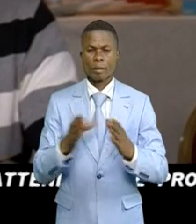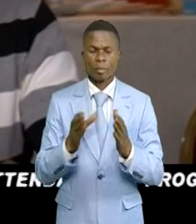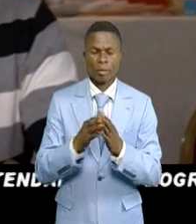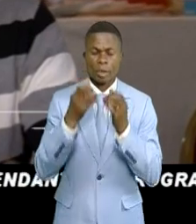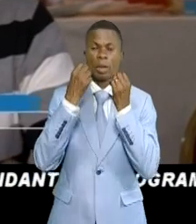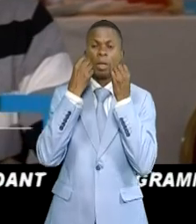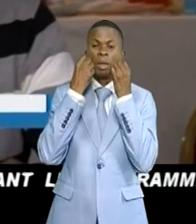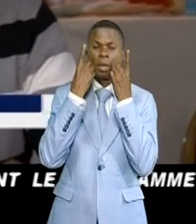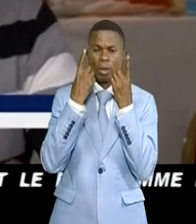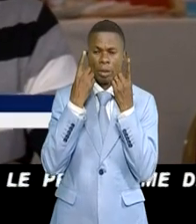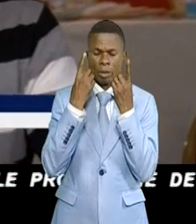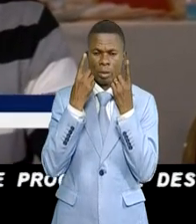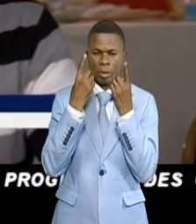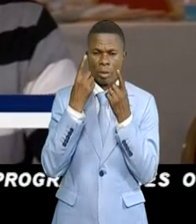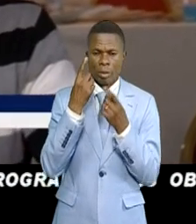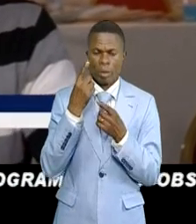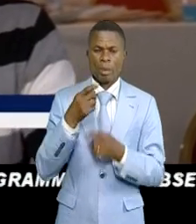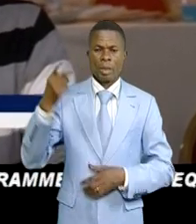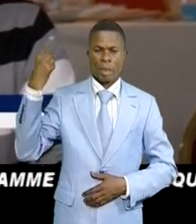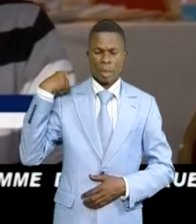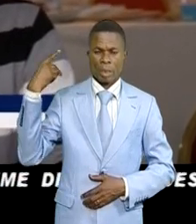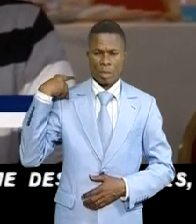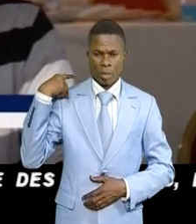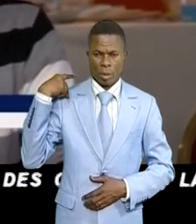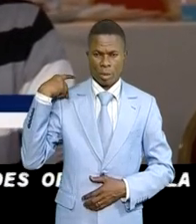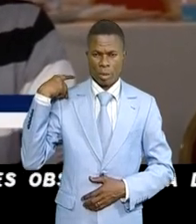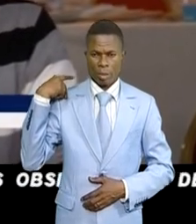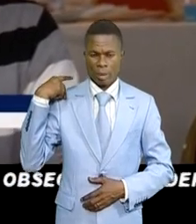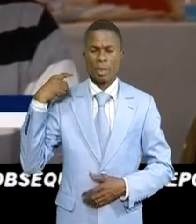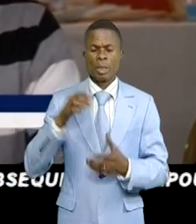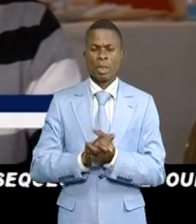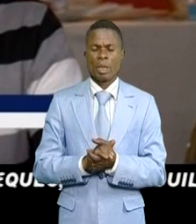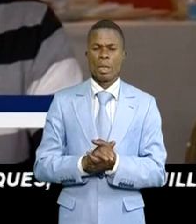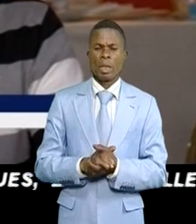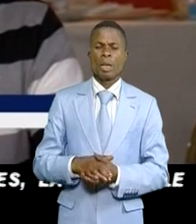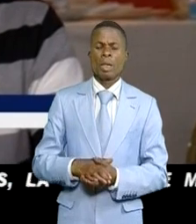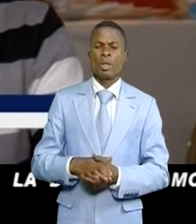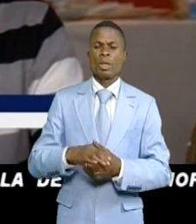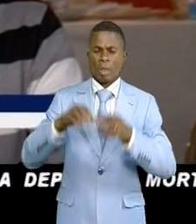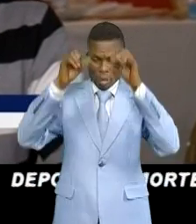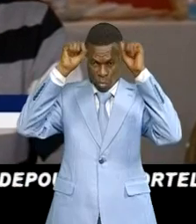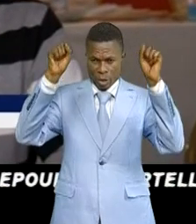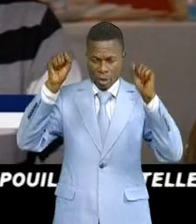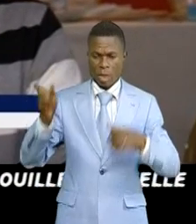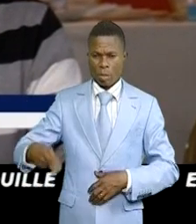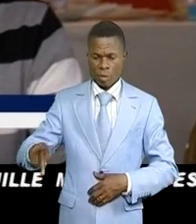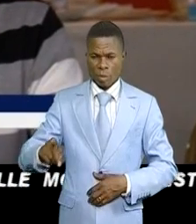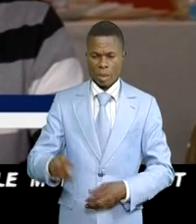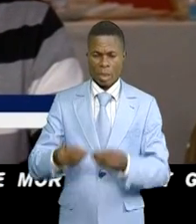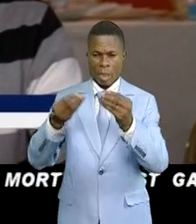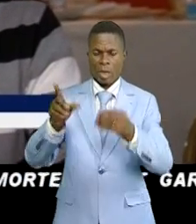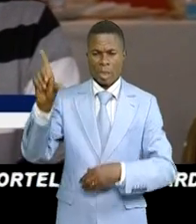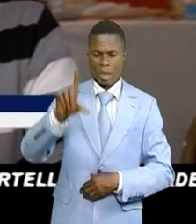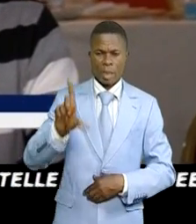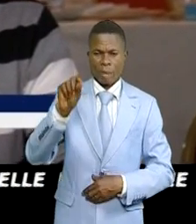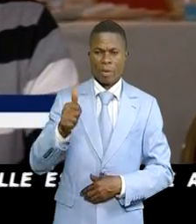étonnement que l'honorable Mpoyi Kadima Godefroy a déposé lundi 21